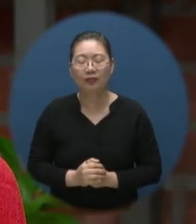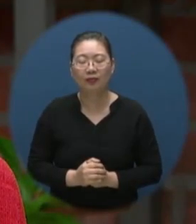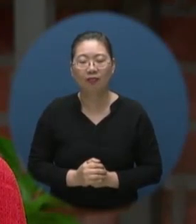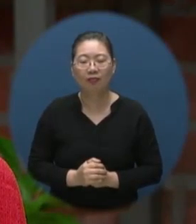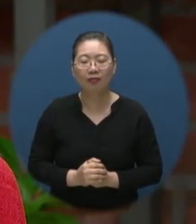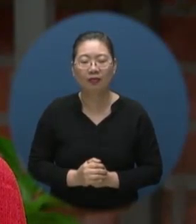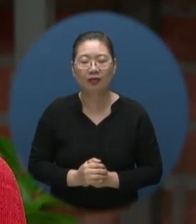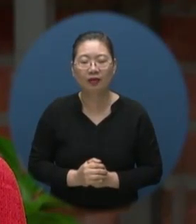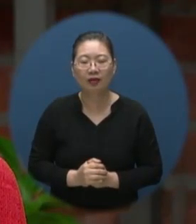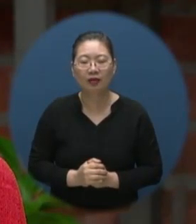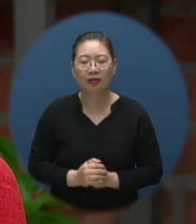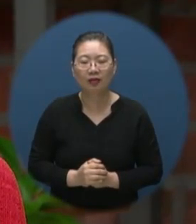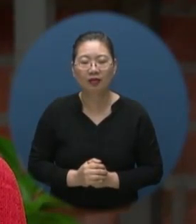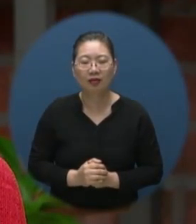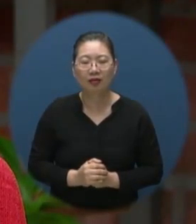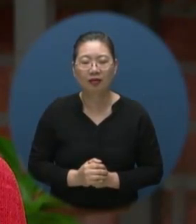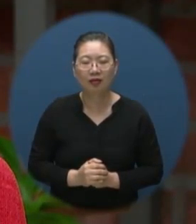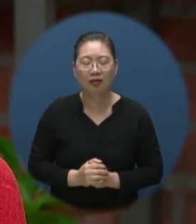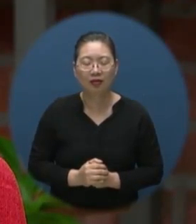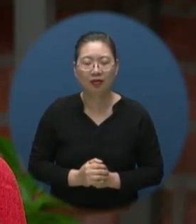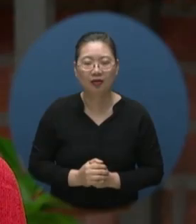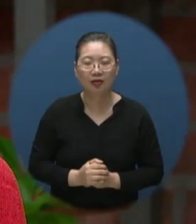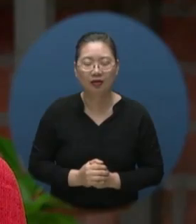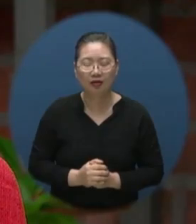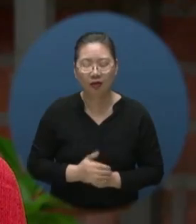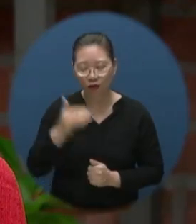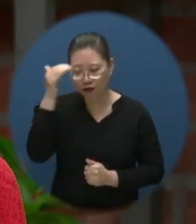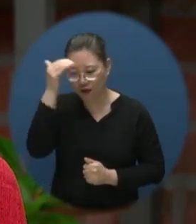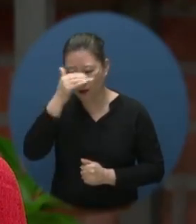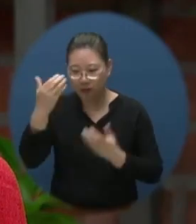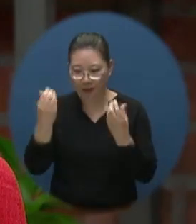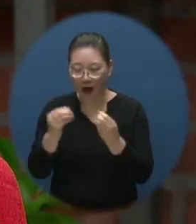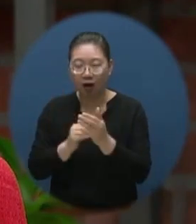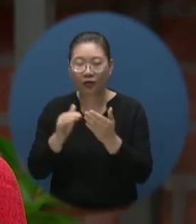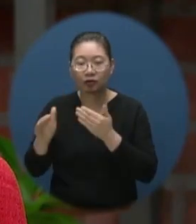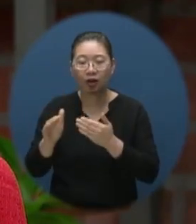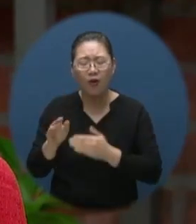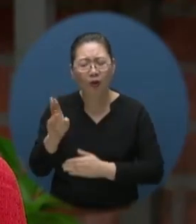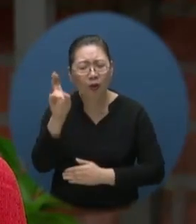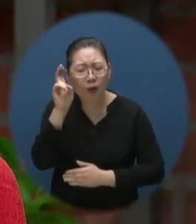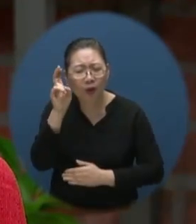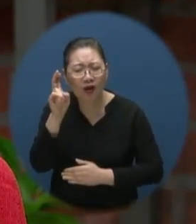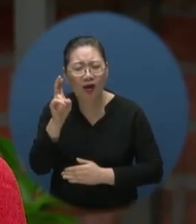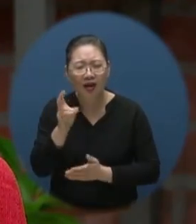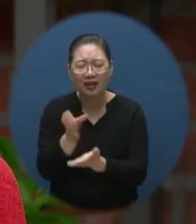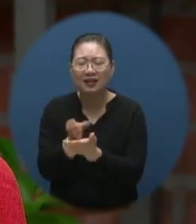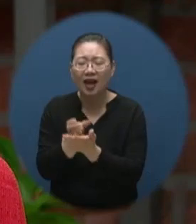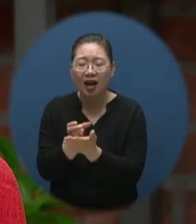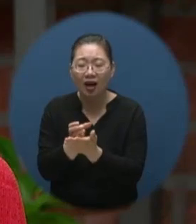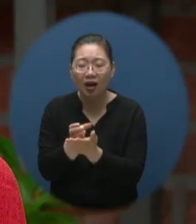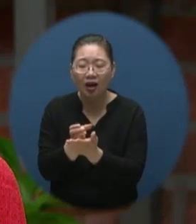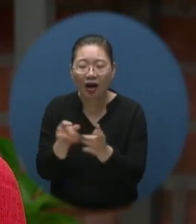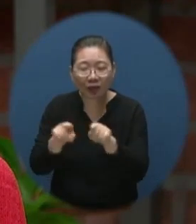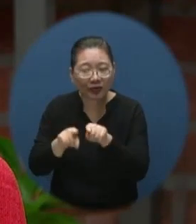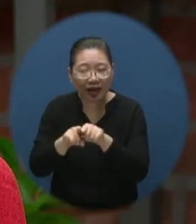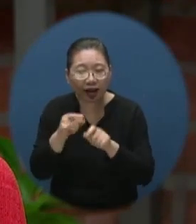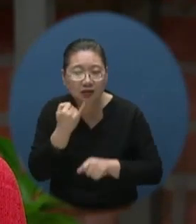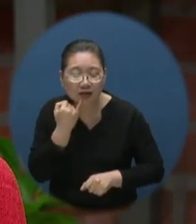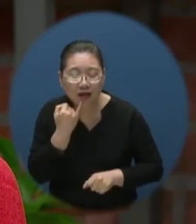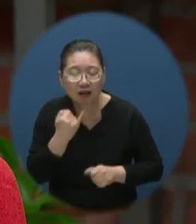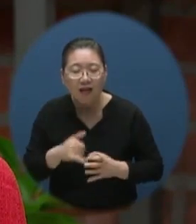그분이 이제 다 보고 난 뒤에 아, 닥터리 혹시 차 한 잔 하셔도 되겠나